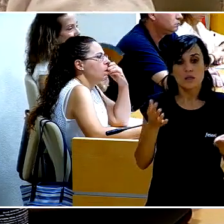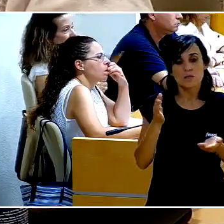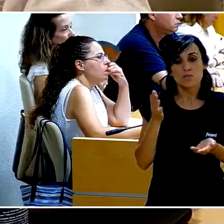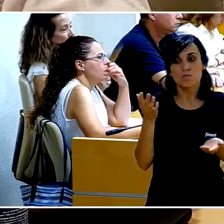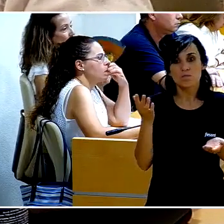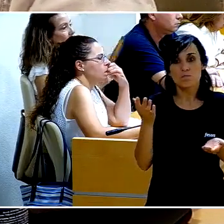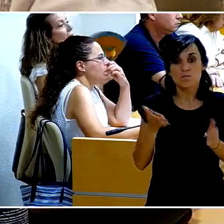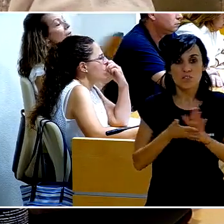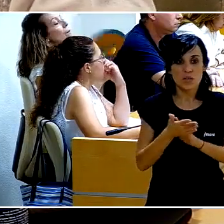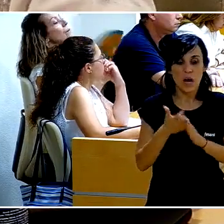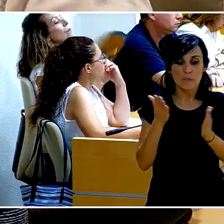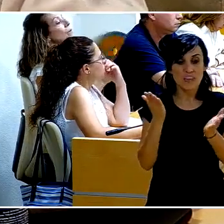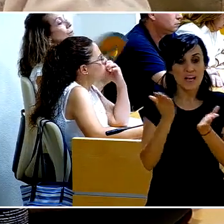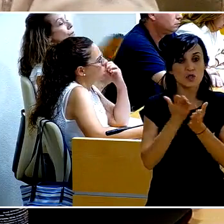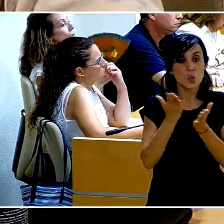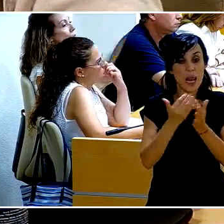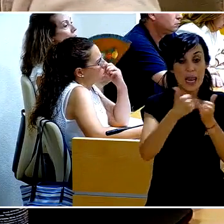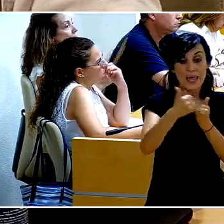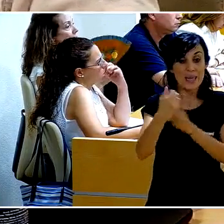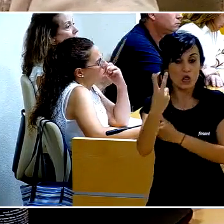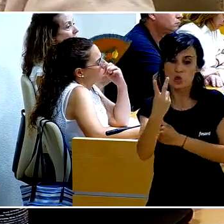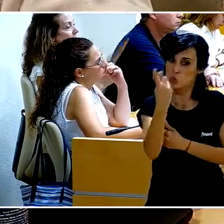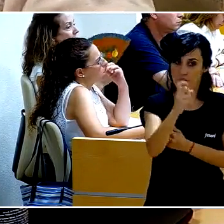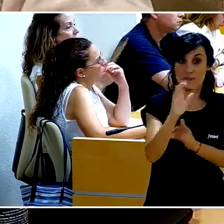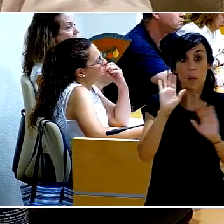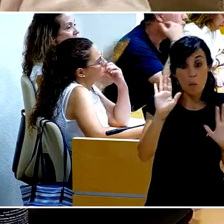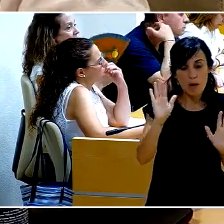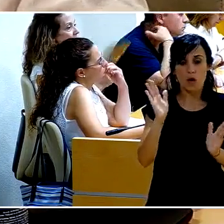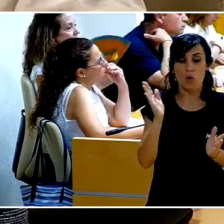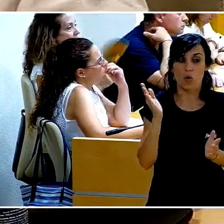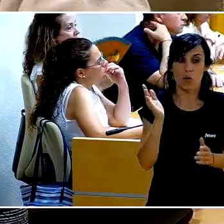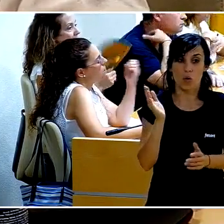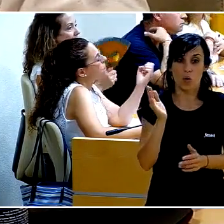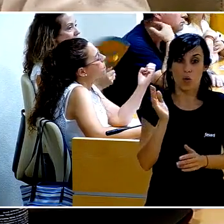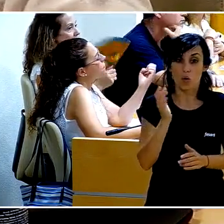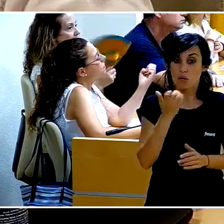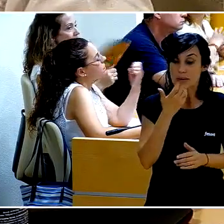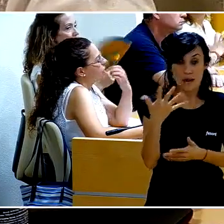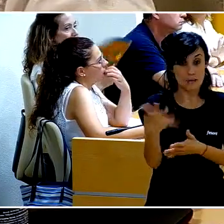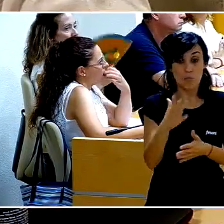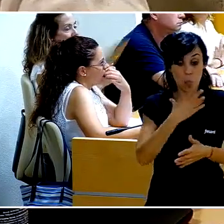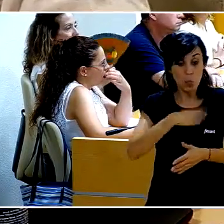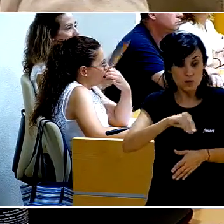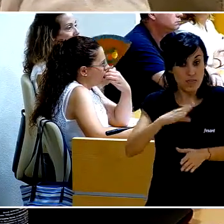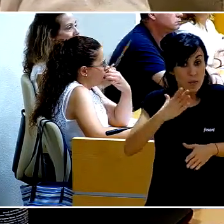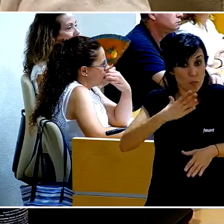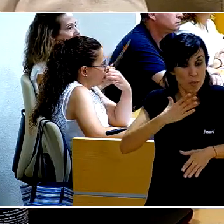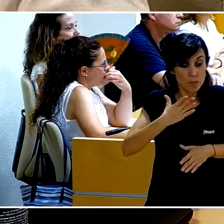una escola de 2 línies, però sí com que se veu que pràcticament sí que n'hi ha aquesta possibilitat,